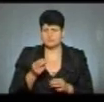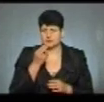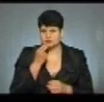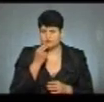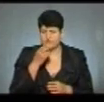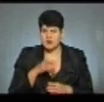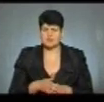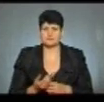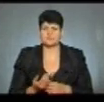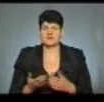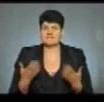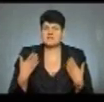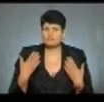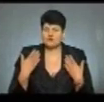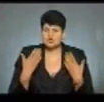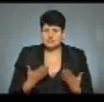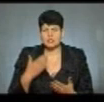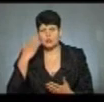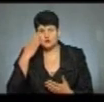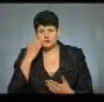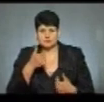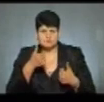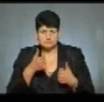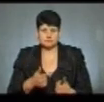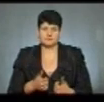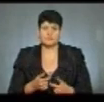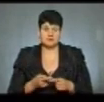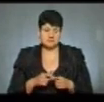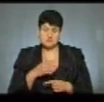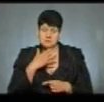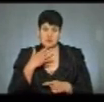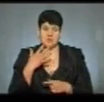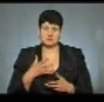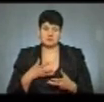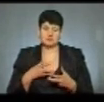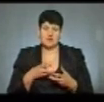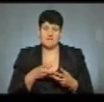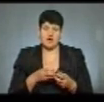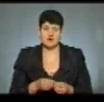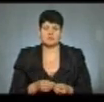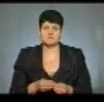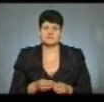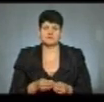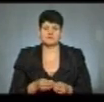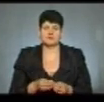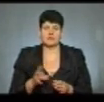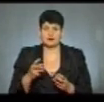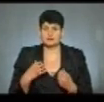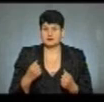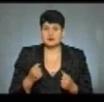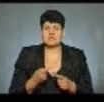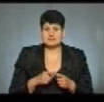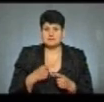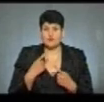адекватне, відпочинок, сон здоровий, це також багато чого впливає на це. Ми говоримо вже суто